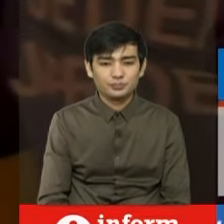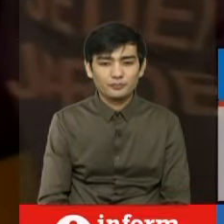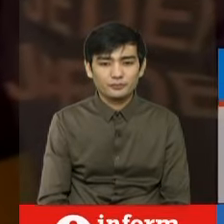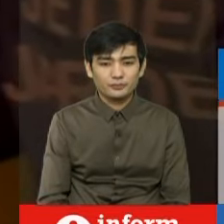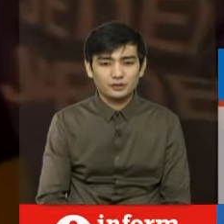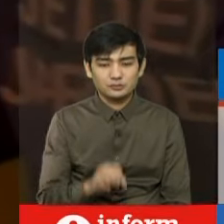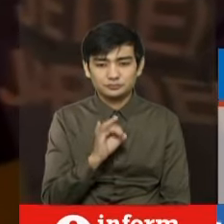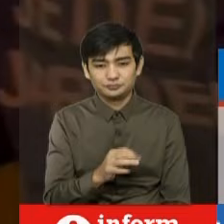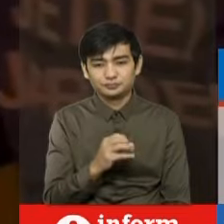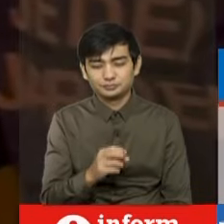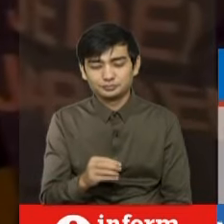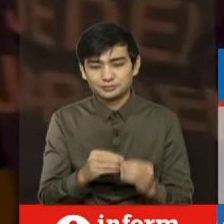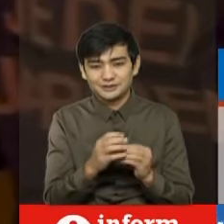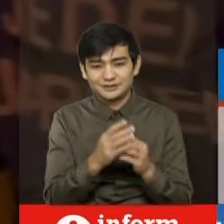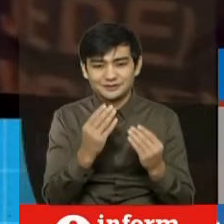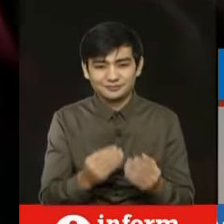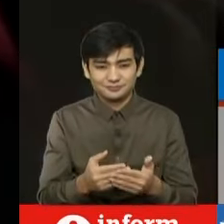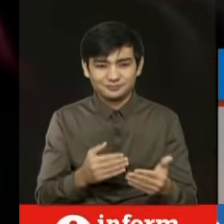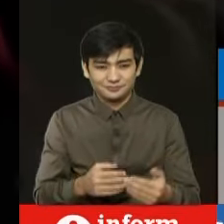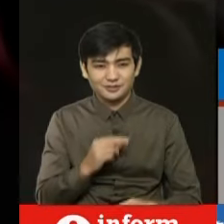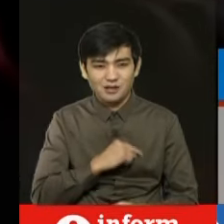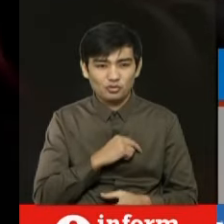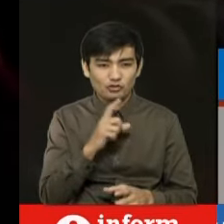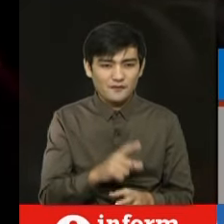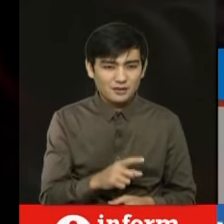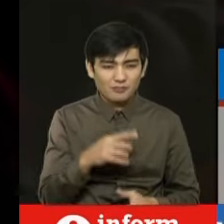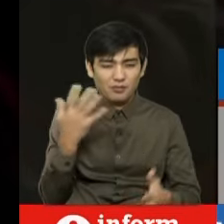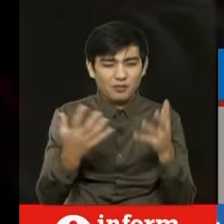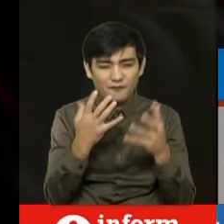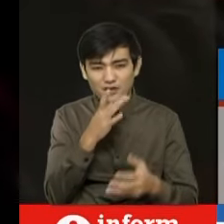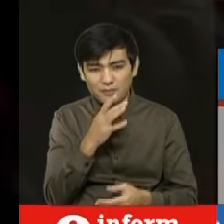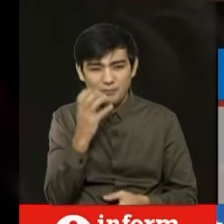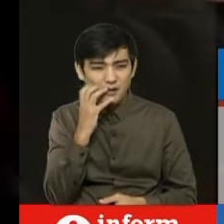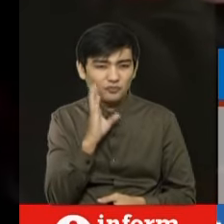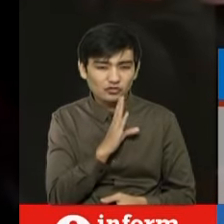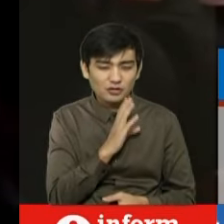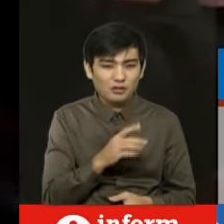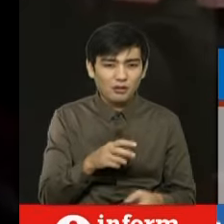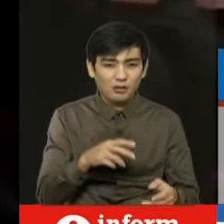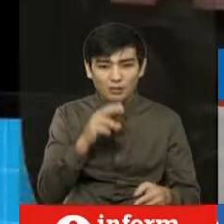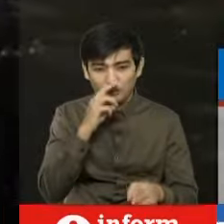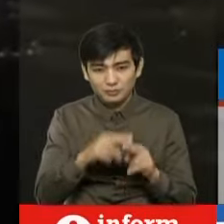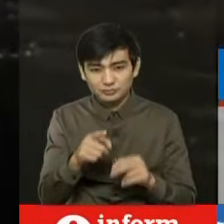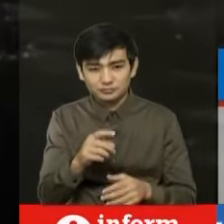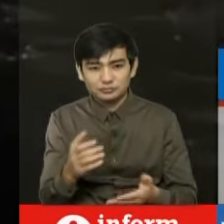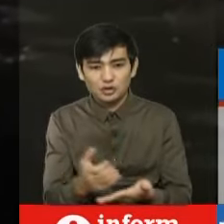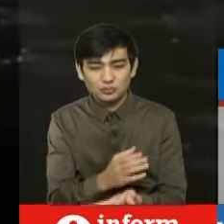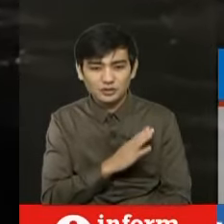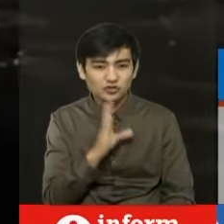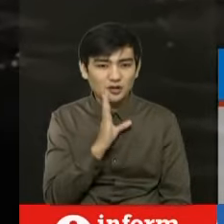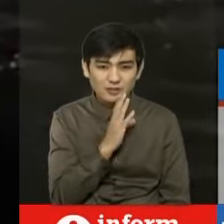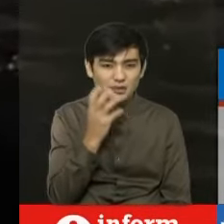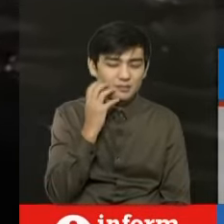Айта кетейік, осыдан 15 күн бұрын қызметкер боран кезінде адасып кеткен жүкті әйелді тауып алған еді. Ол кезде әйел